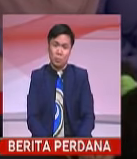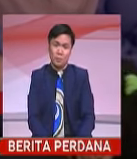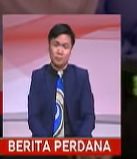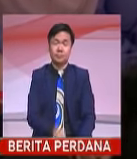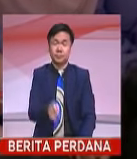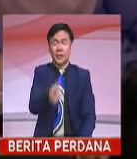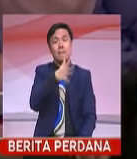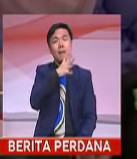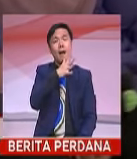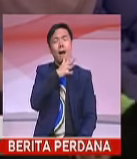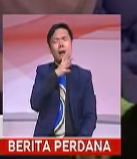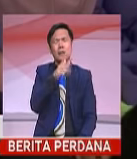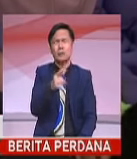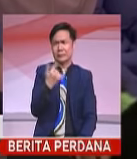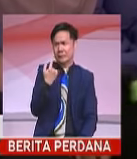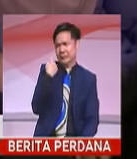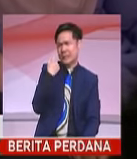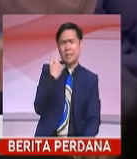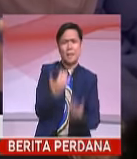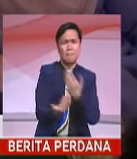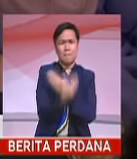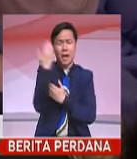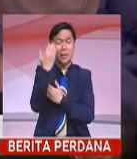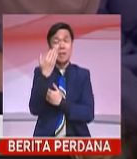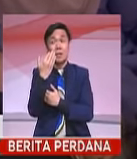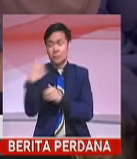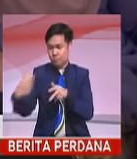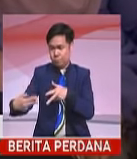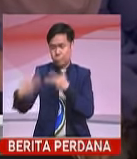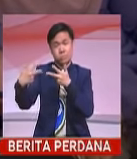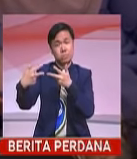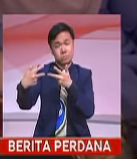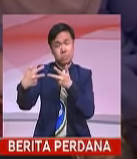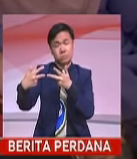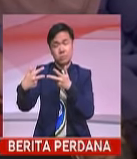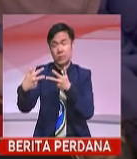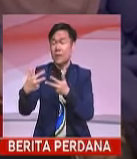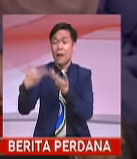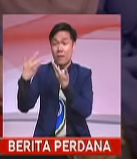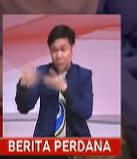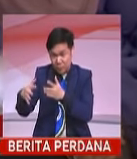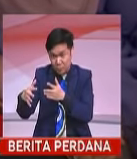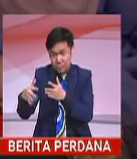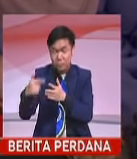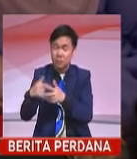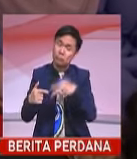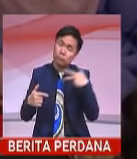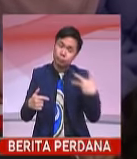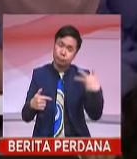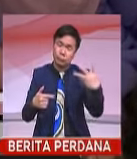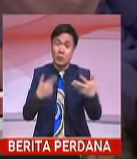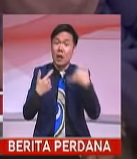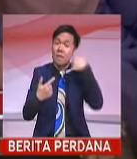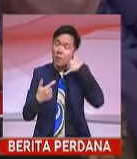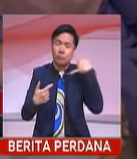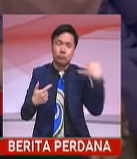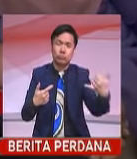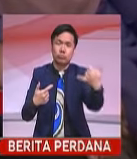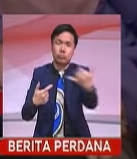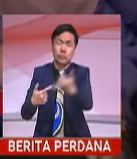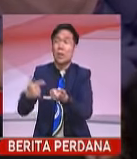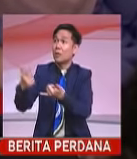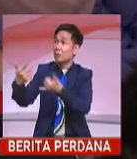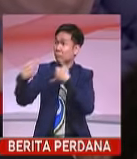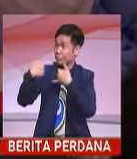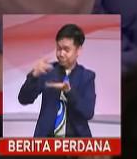Kan, lepas depa ni awal pagi online, depa pun petang-petang lah baru bagi kat depa. Cikgu bagi dalam WhatsApp tu, kertas bagi depa salin dah